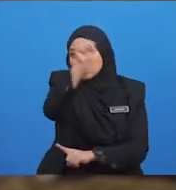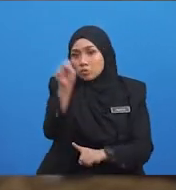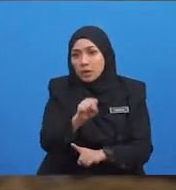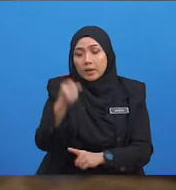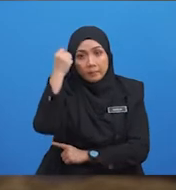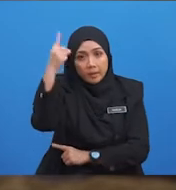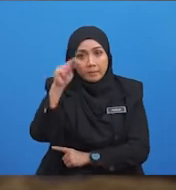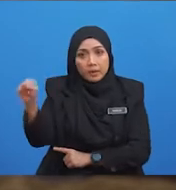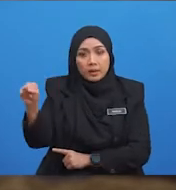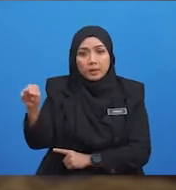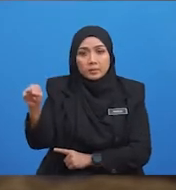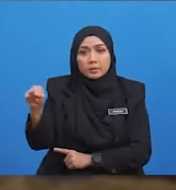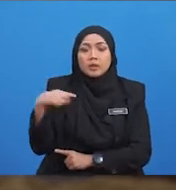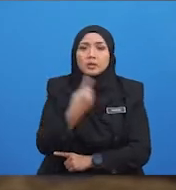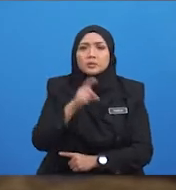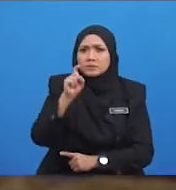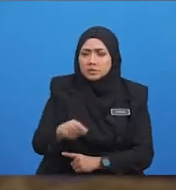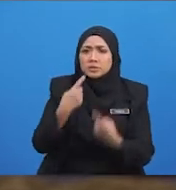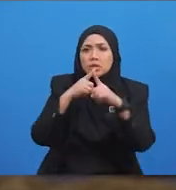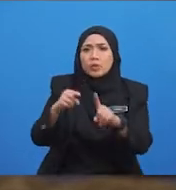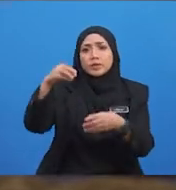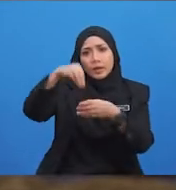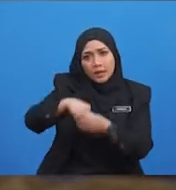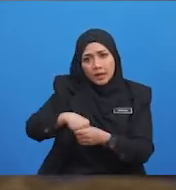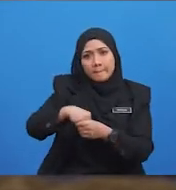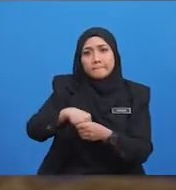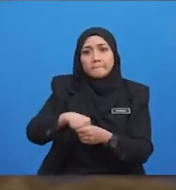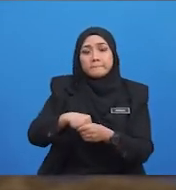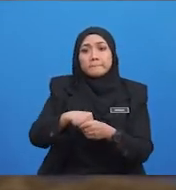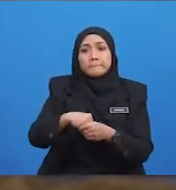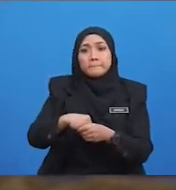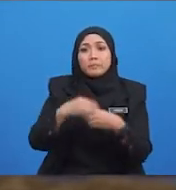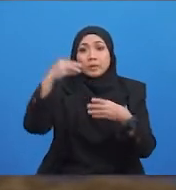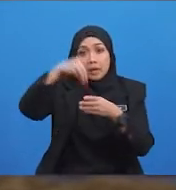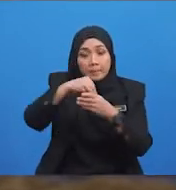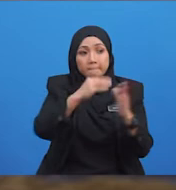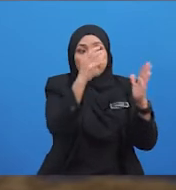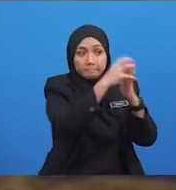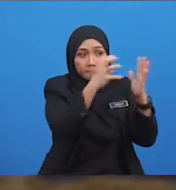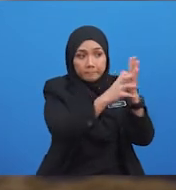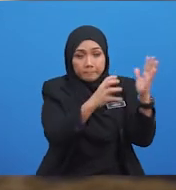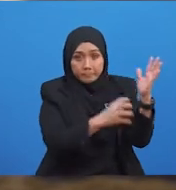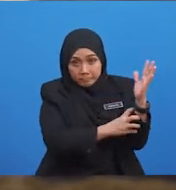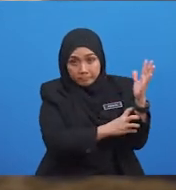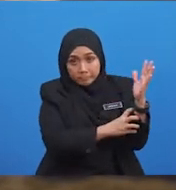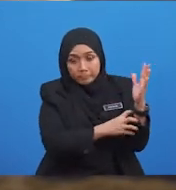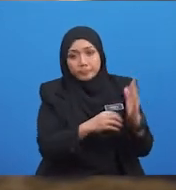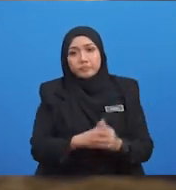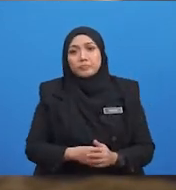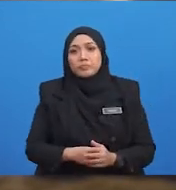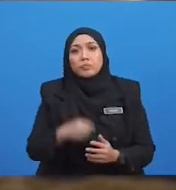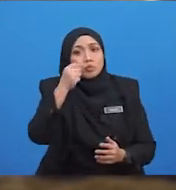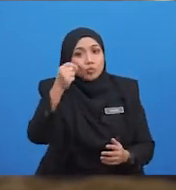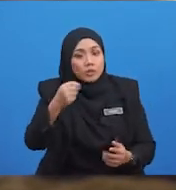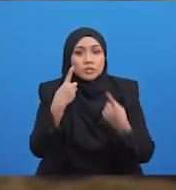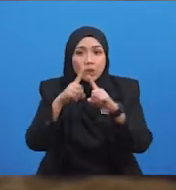soalan pemahaman, kita perlu menjawab dalam bentuk perenggan. Tulis jawapan kamu dalam